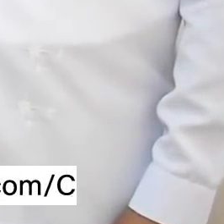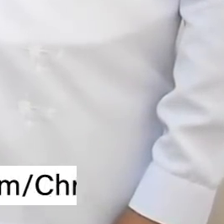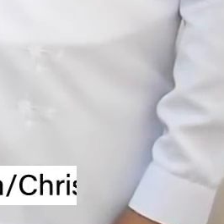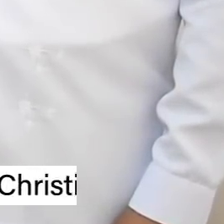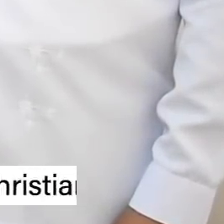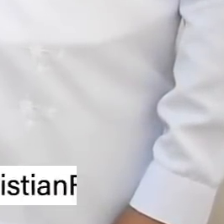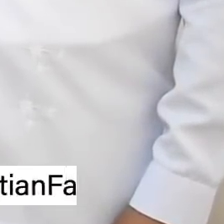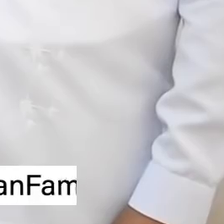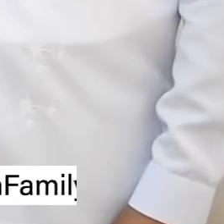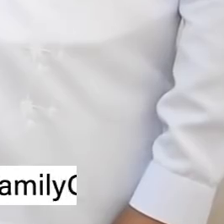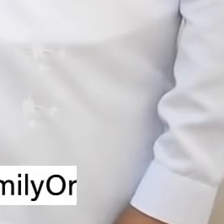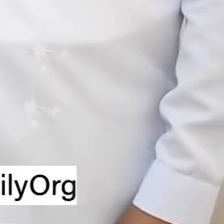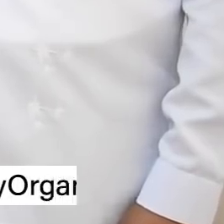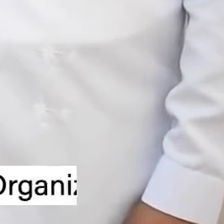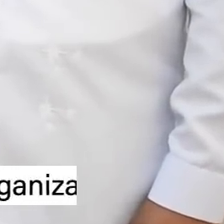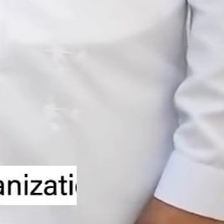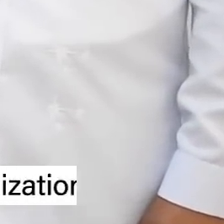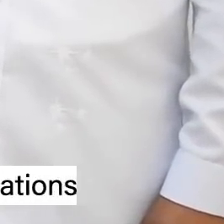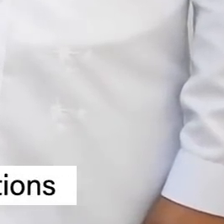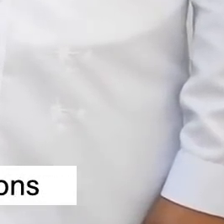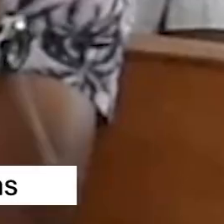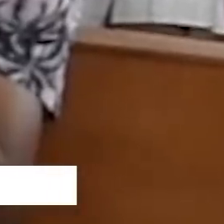Mahal na mahal po namin kayo.